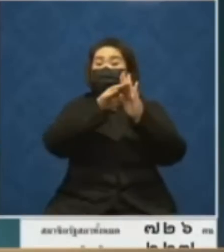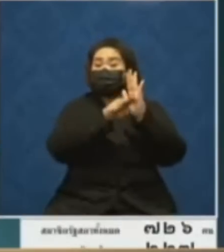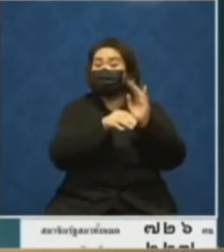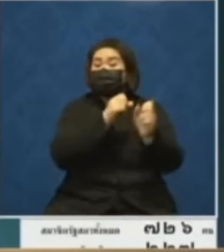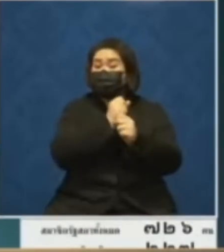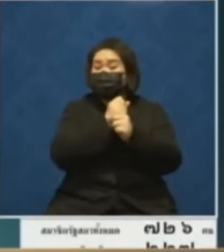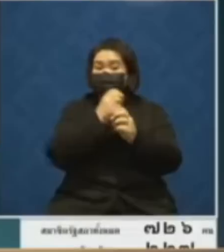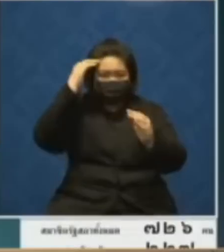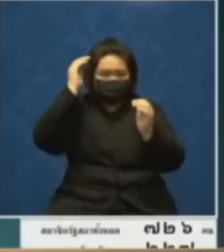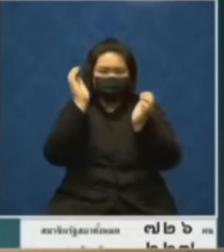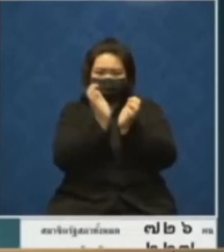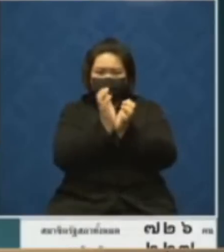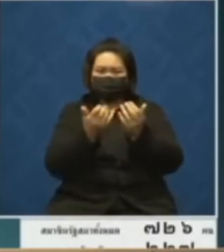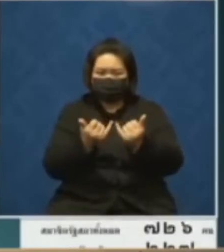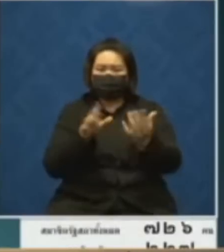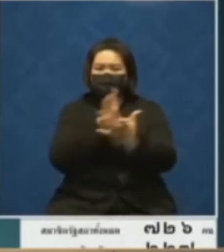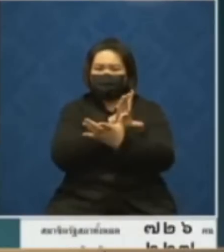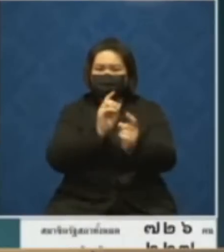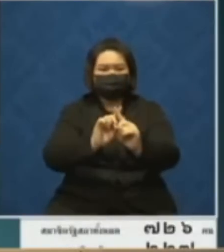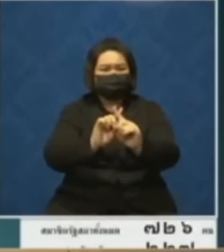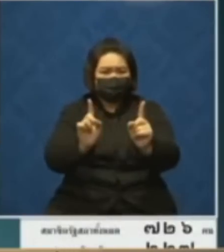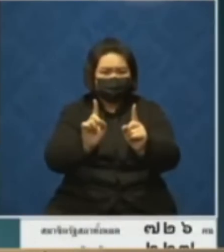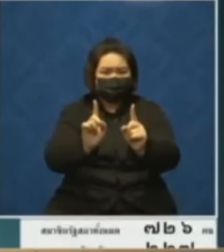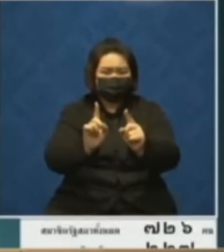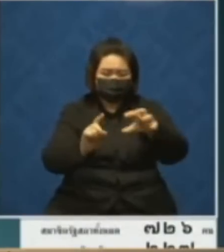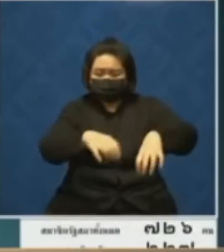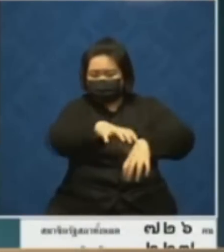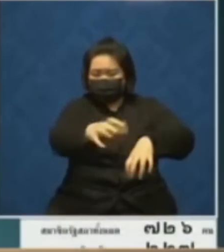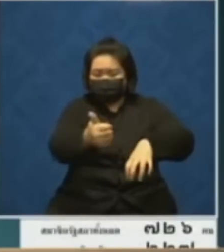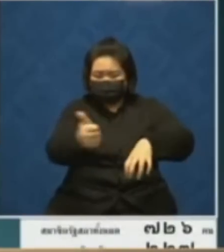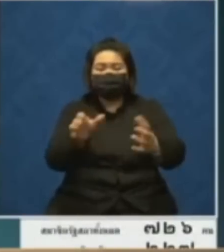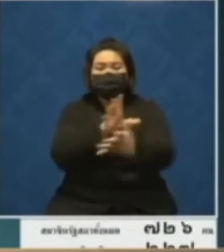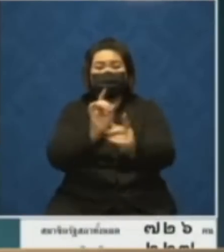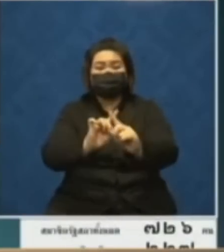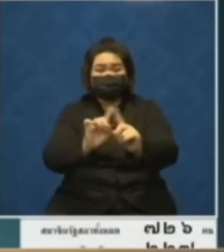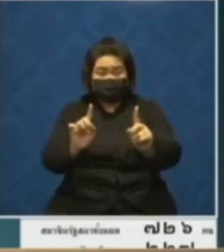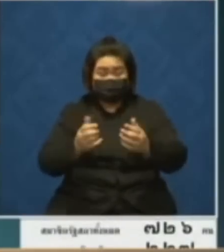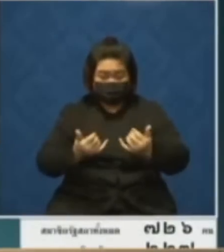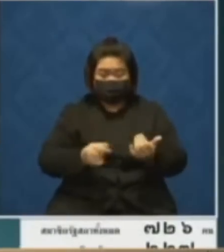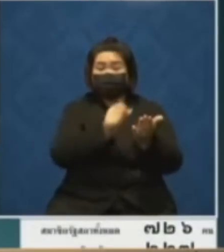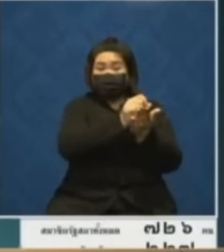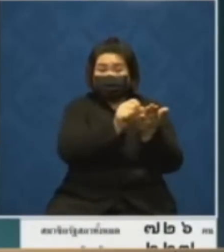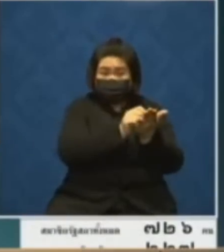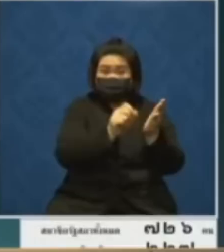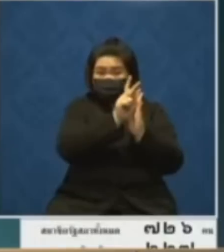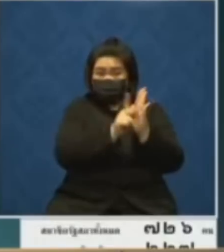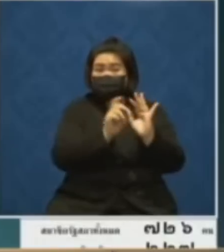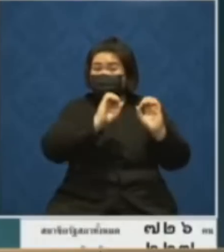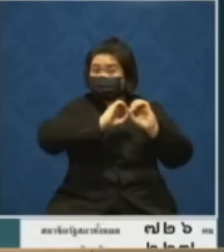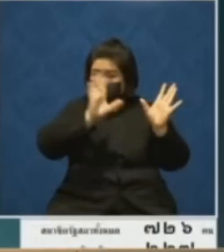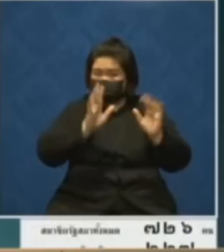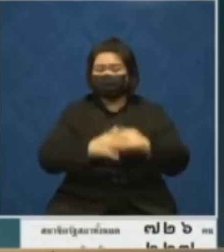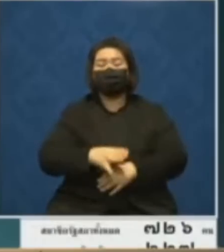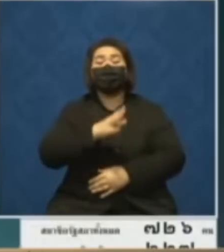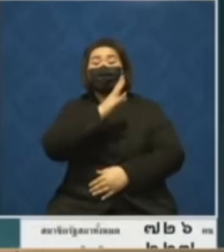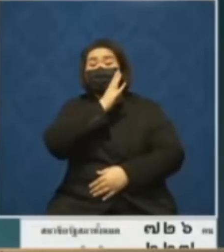องตำรวจซึ่มีวตินธรมที่แตกต่างจากส่วนอื่นจึเขียนข้เป็การเฉพาะ โดยเปิดทางไ้ว่าถ้าส่วนอื่